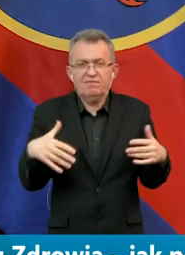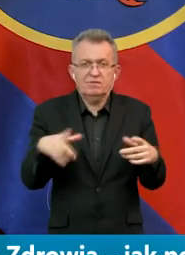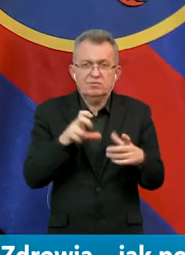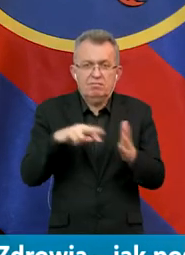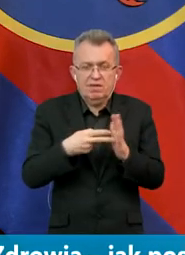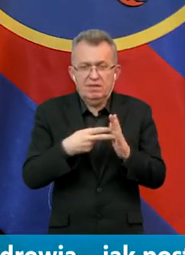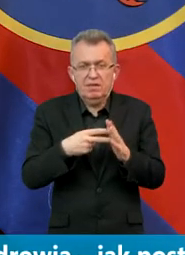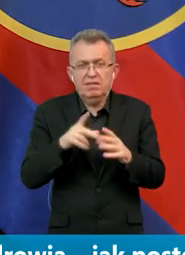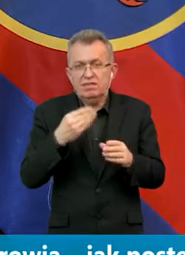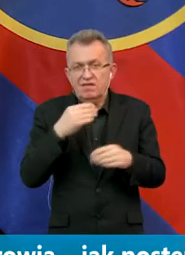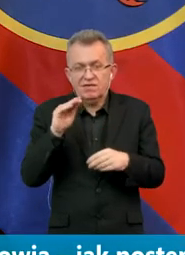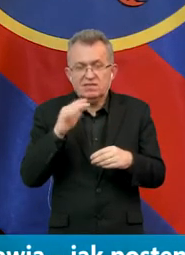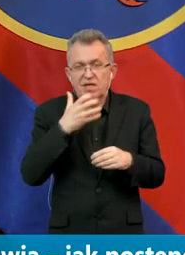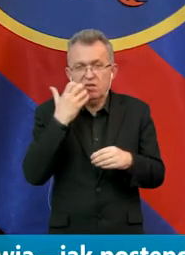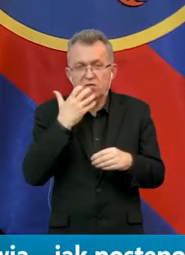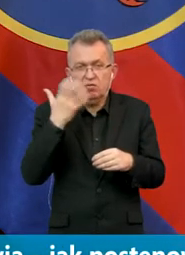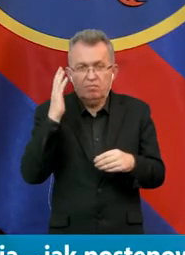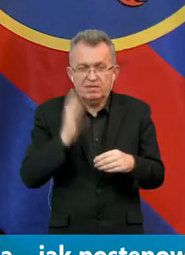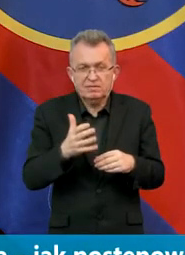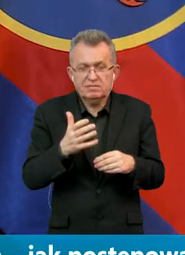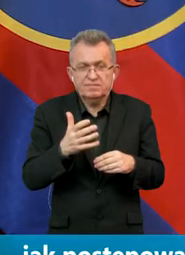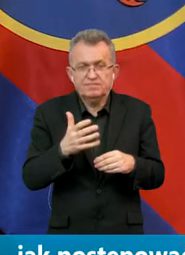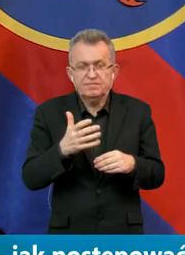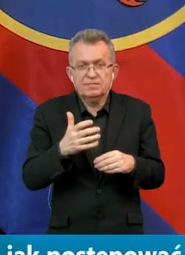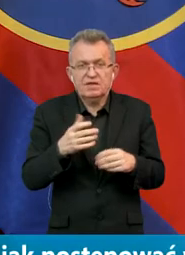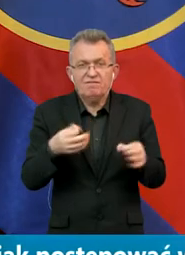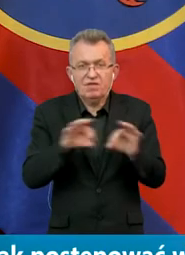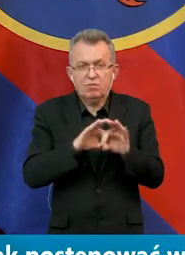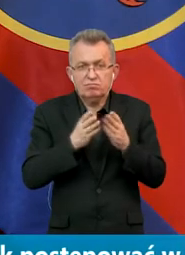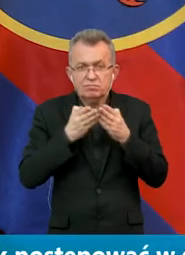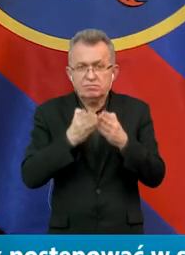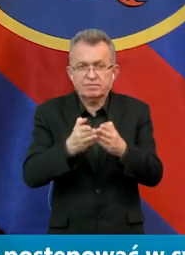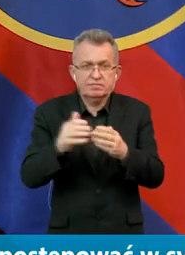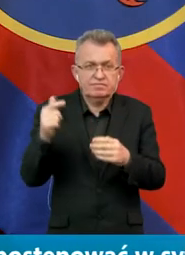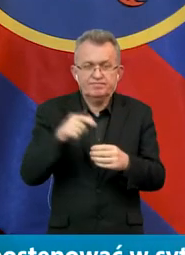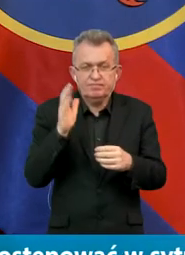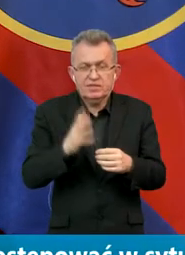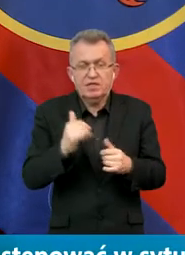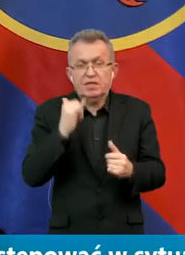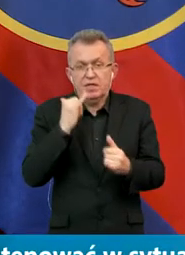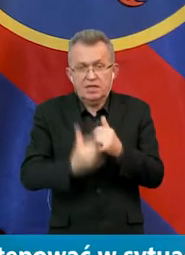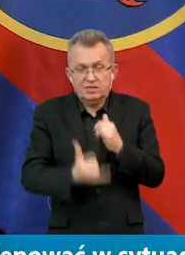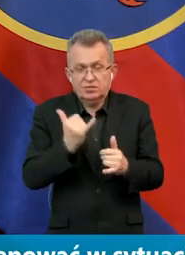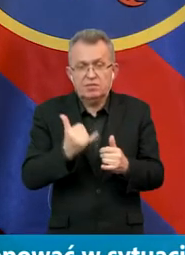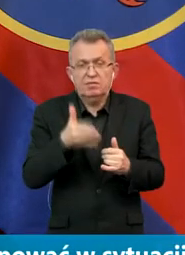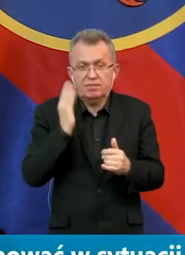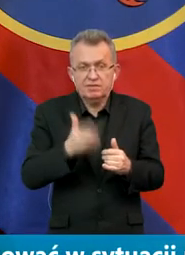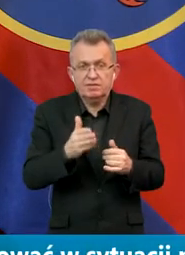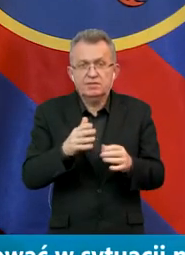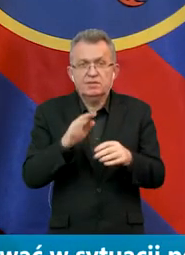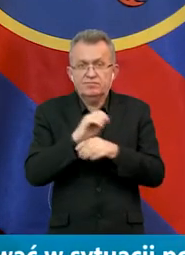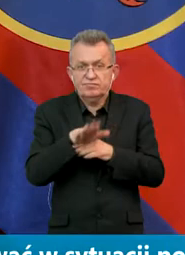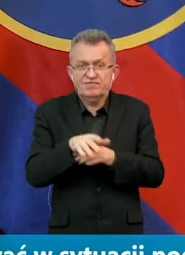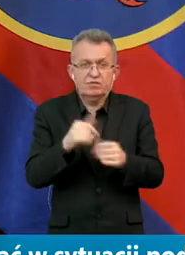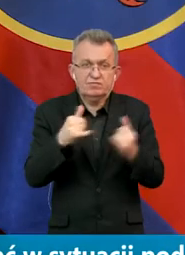No, największym festynem w lato, Panie Antku, będzie przede wszystkim finał Regatta Township Races. Oczywiście pod warunkiem, że zostaną zniesione wszelkie